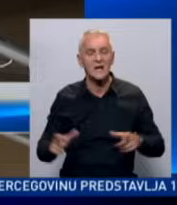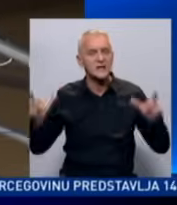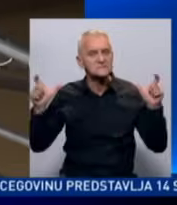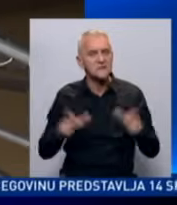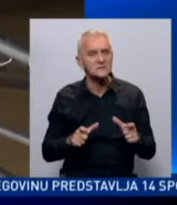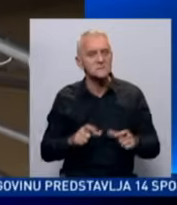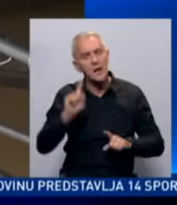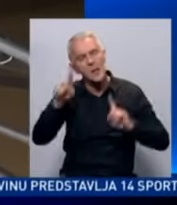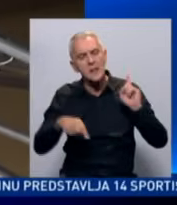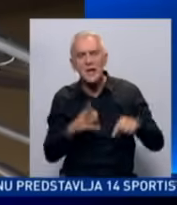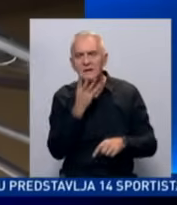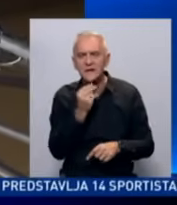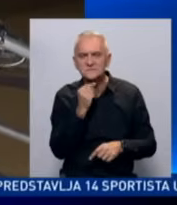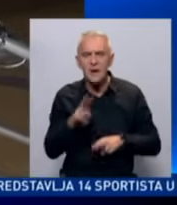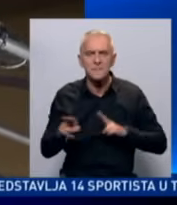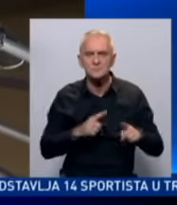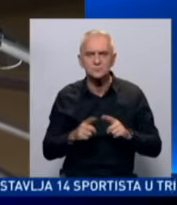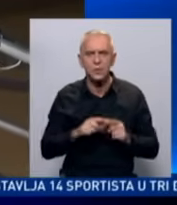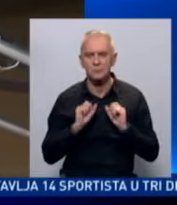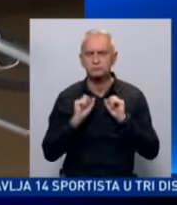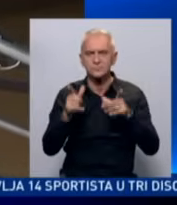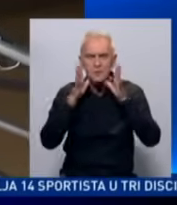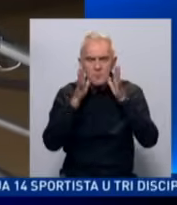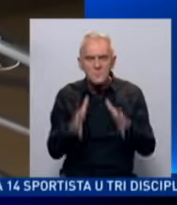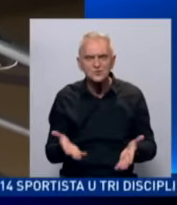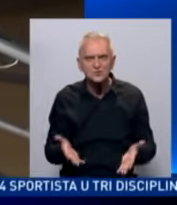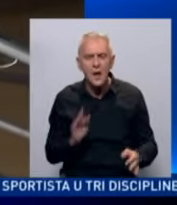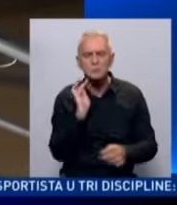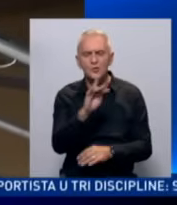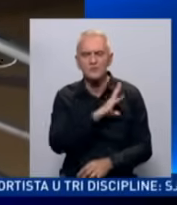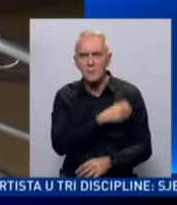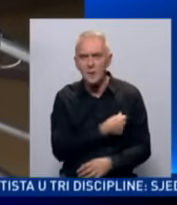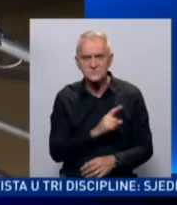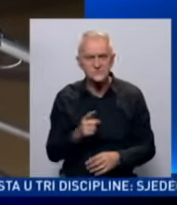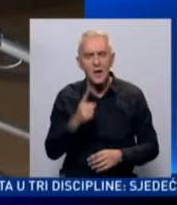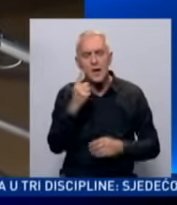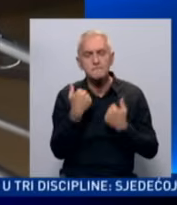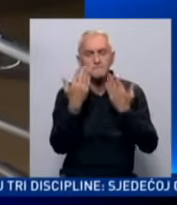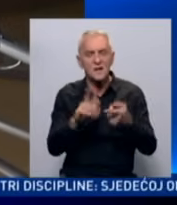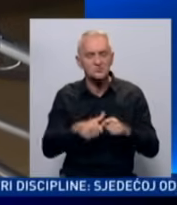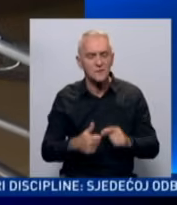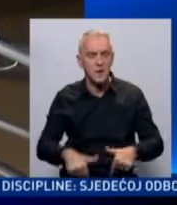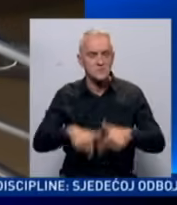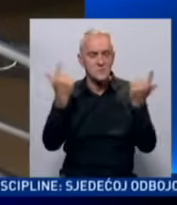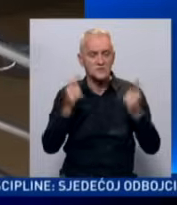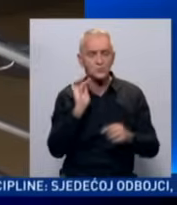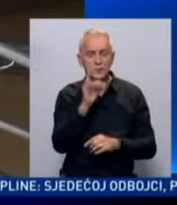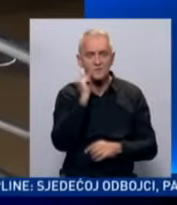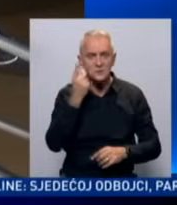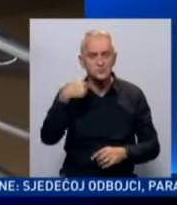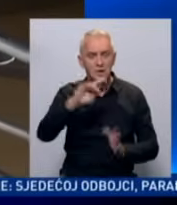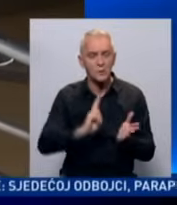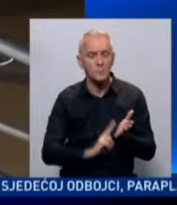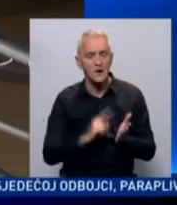ministre koji šalju poruke mržnje, neprihvatljive poruke mržnje protiv Palestinaca i predlažu stvari koje su jasno protiv međunarodnog prava